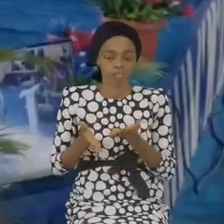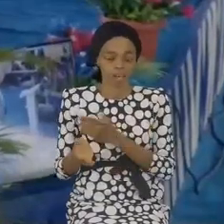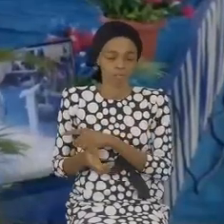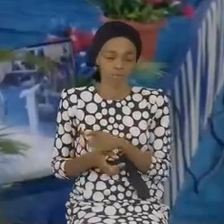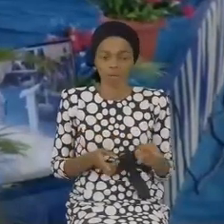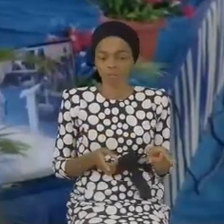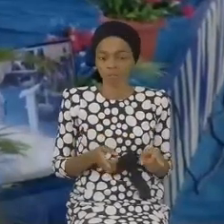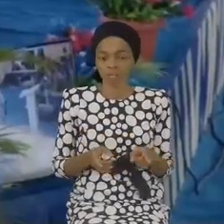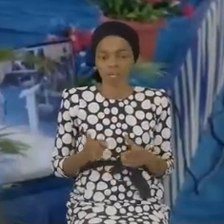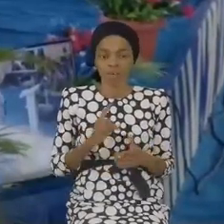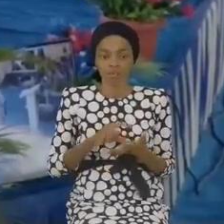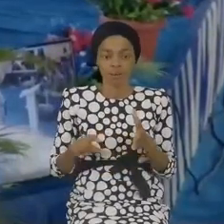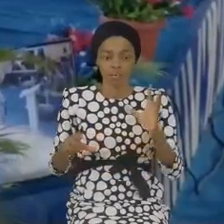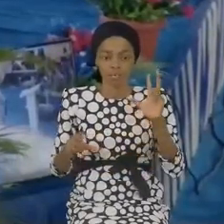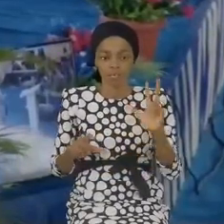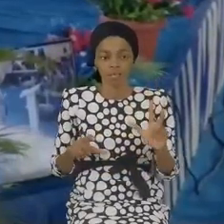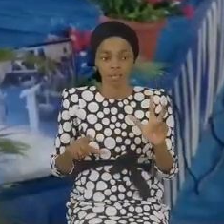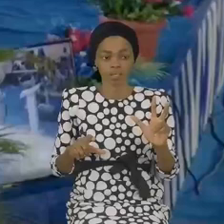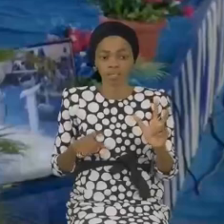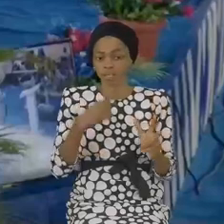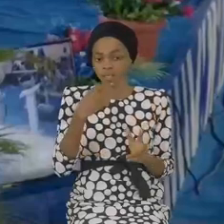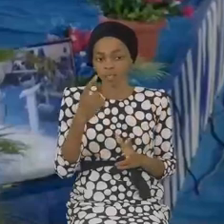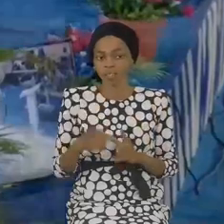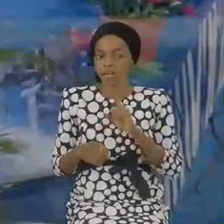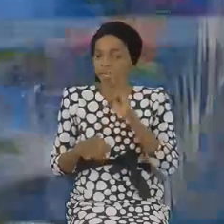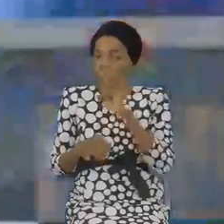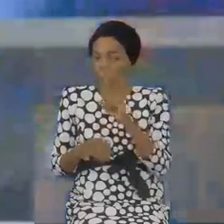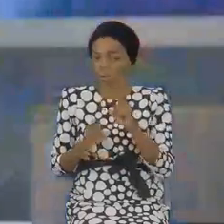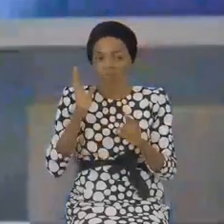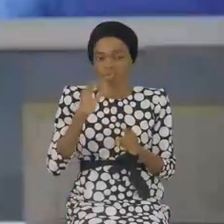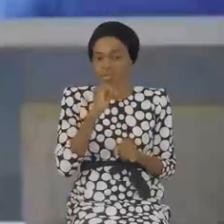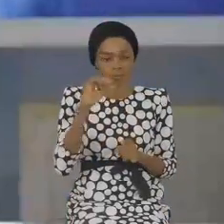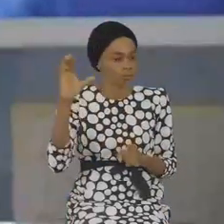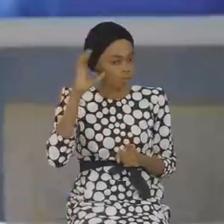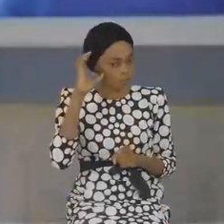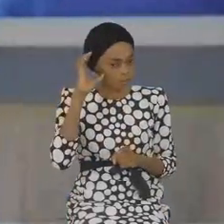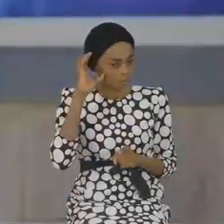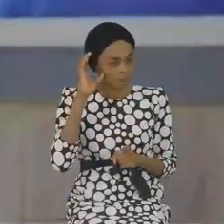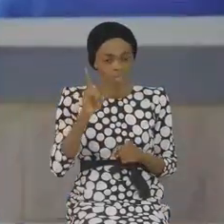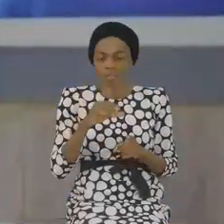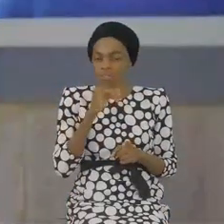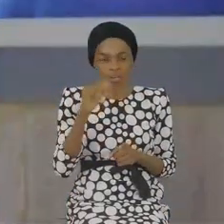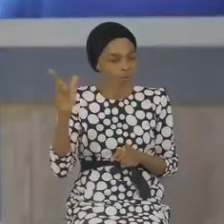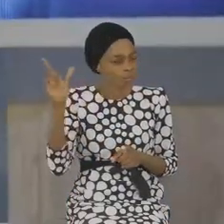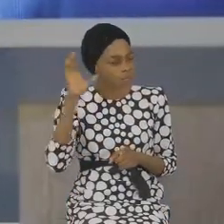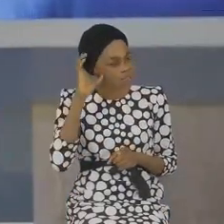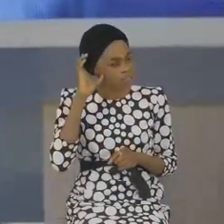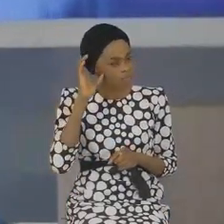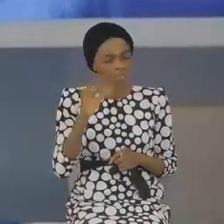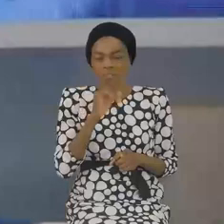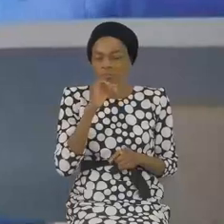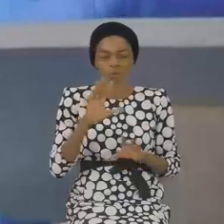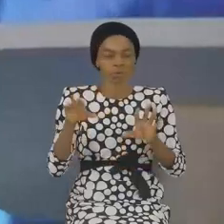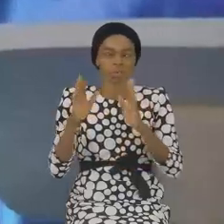Verset 3 dit, tu n'écouteras pas les paroles de ce prophète, tu n'écouteras pas, tu ne prêteras